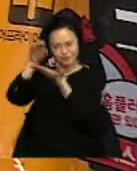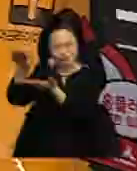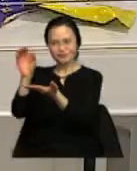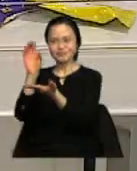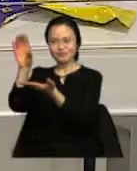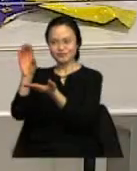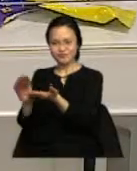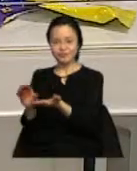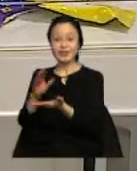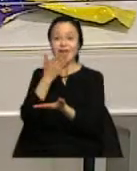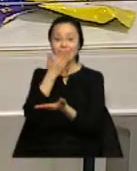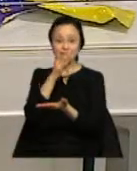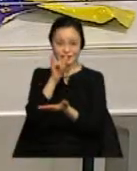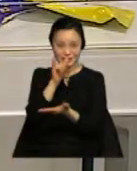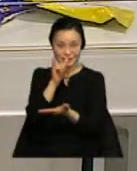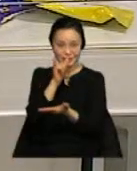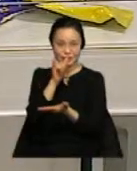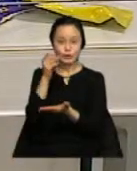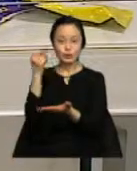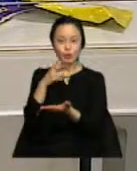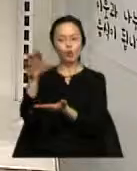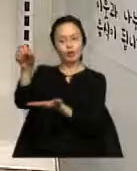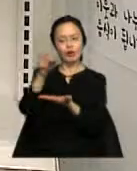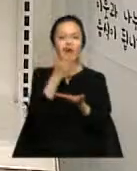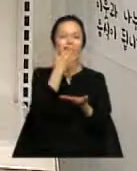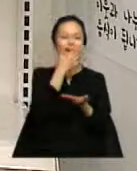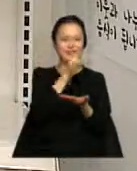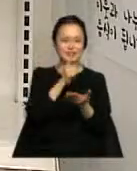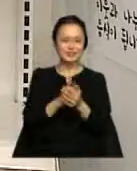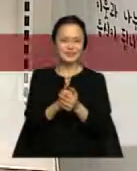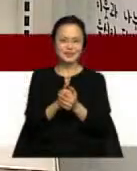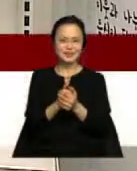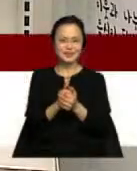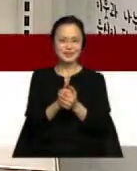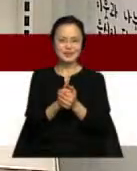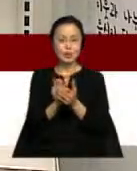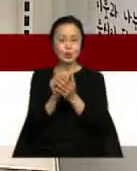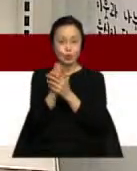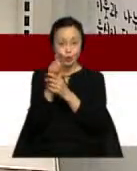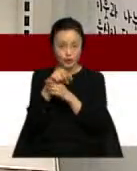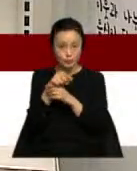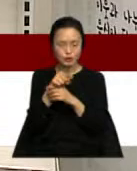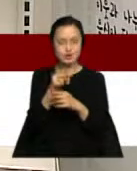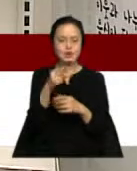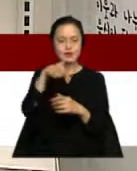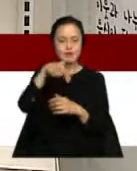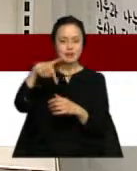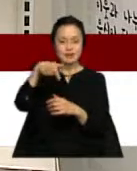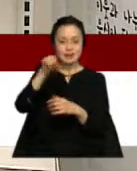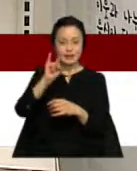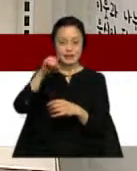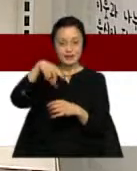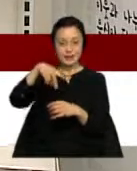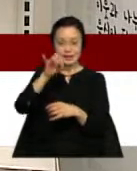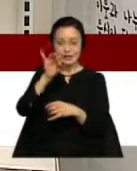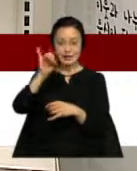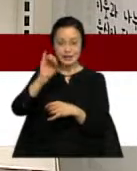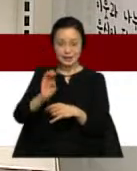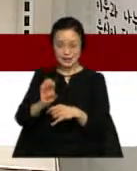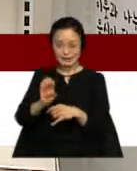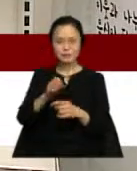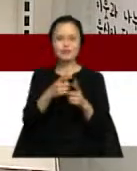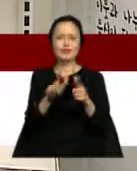품목에 한해 식재료를 가져갈 수도 있습니다. 뭐 콩나물 같은 거, 깻잎 같은 거 사다 놓으면은 조금씩 물르는 경우가